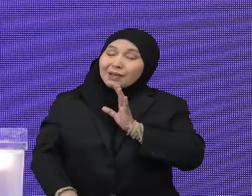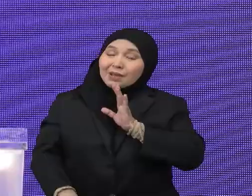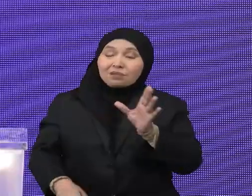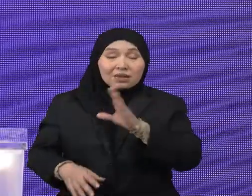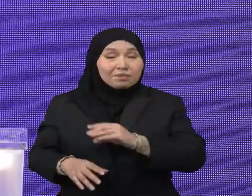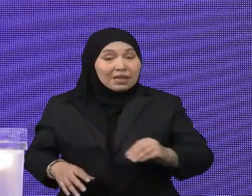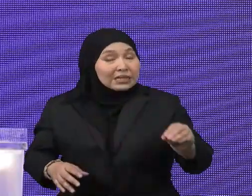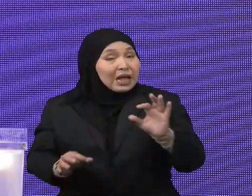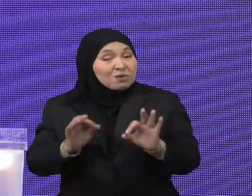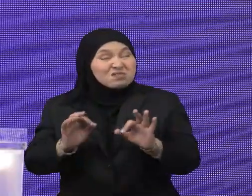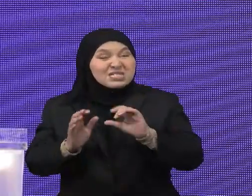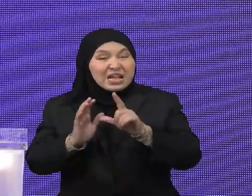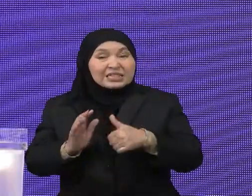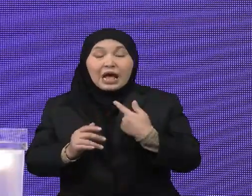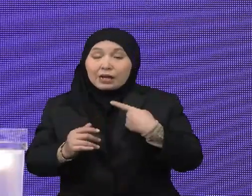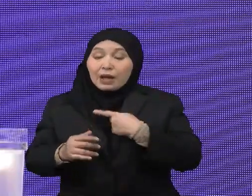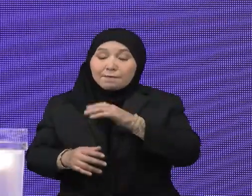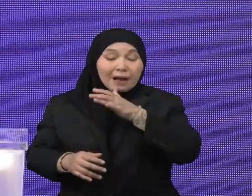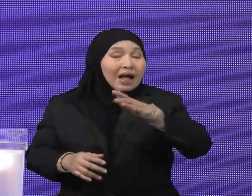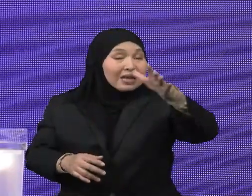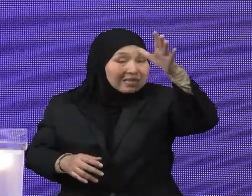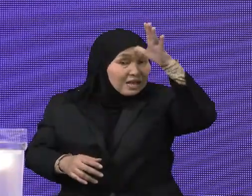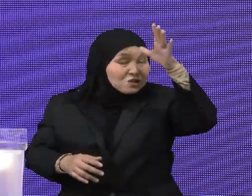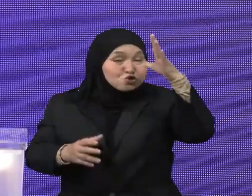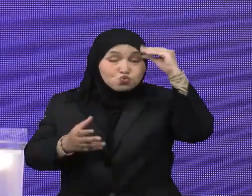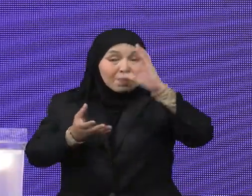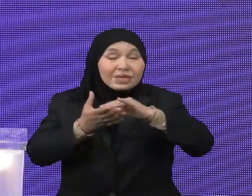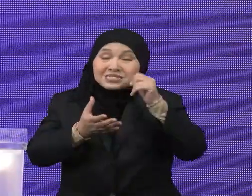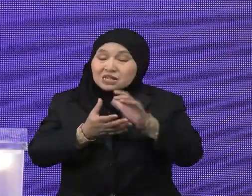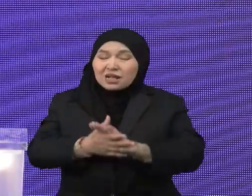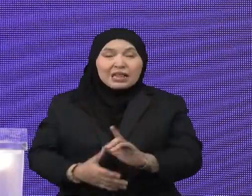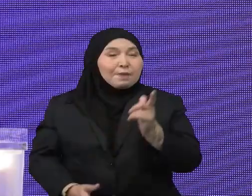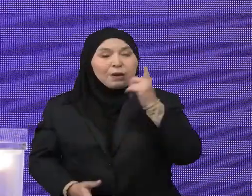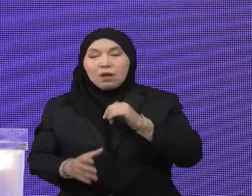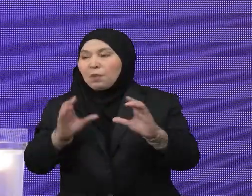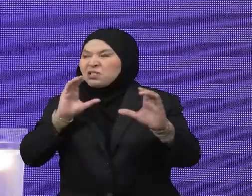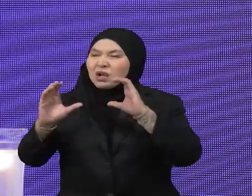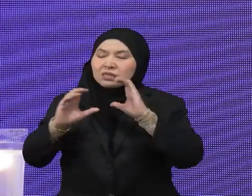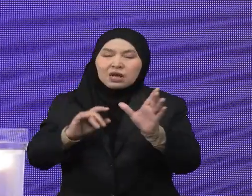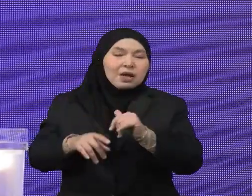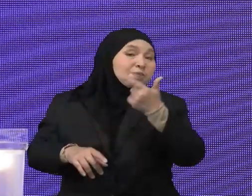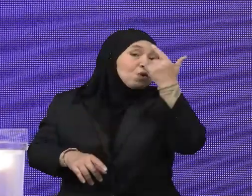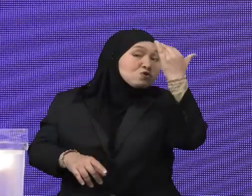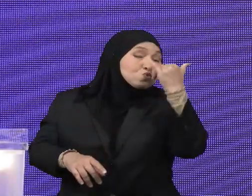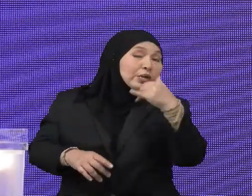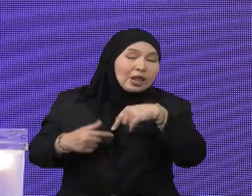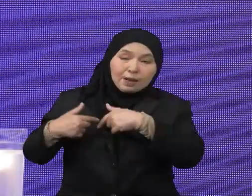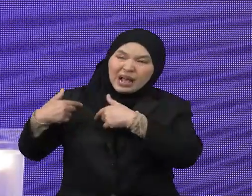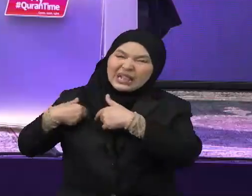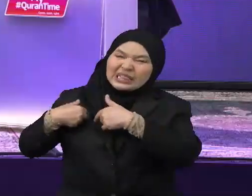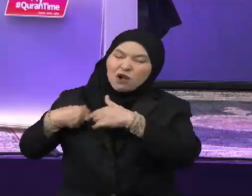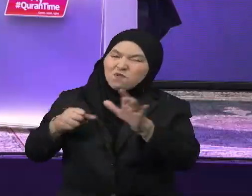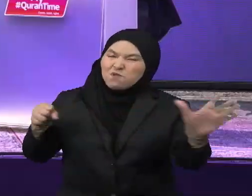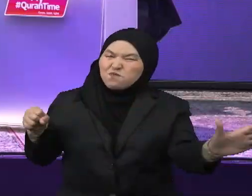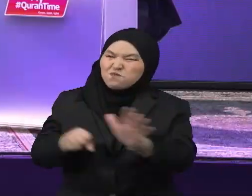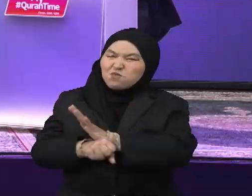kalau tidak nanti akhirnya Ayah pun ataupun suami istri pun tak pernah dalam hati itu penuh